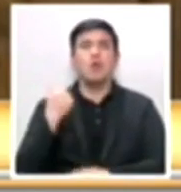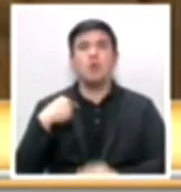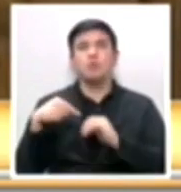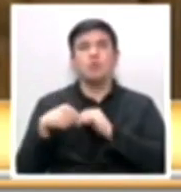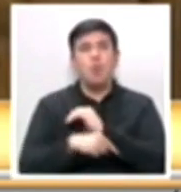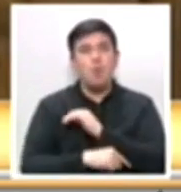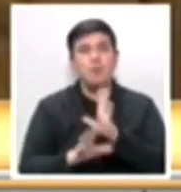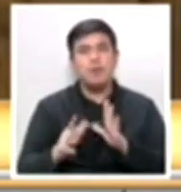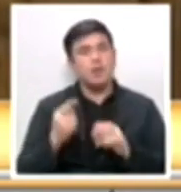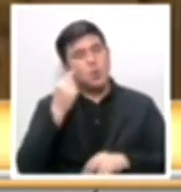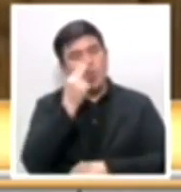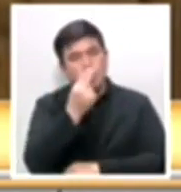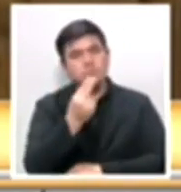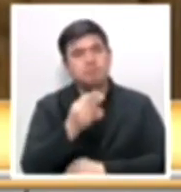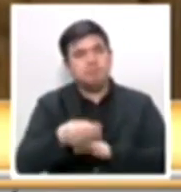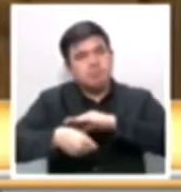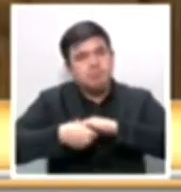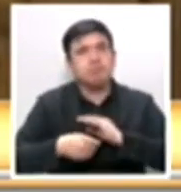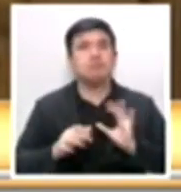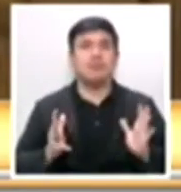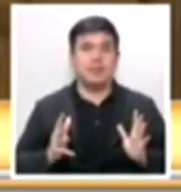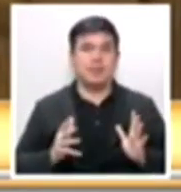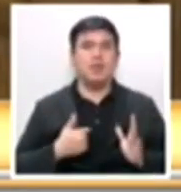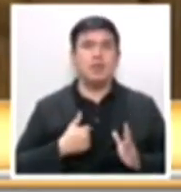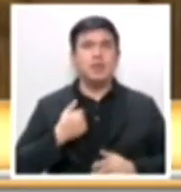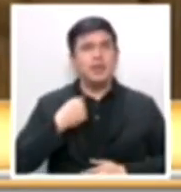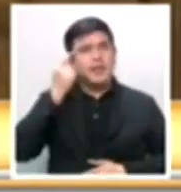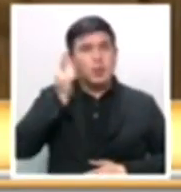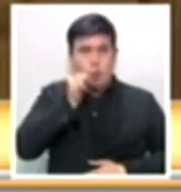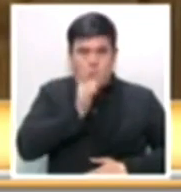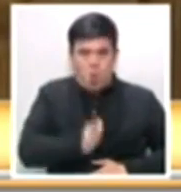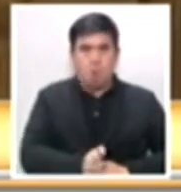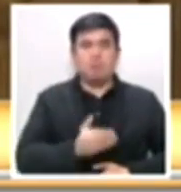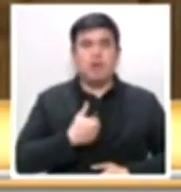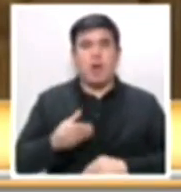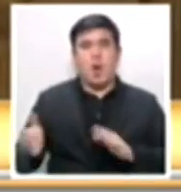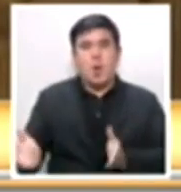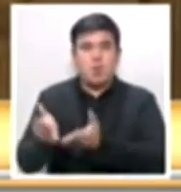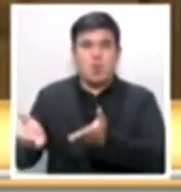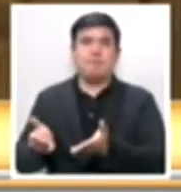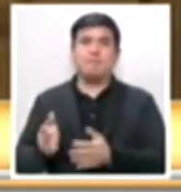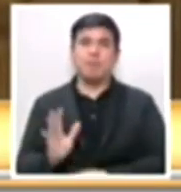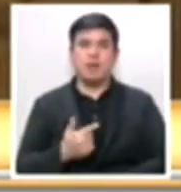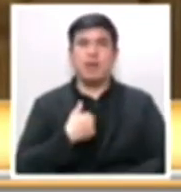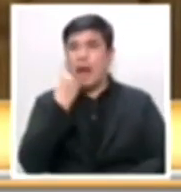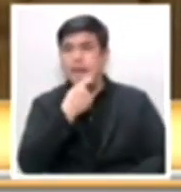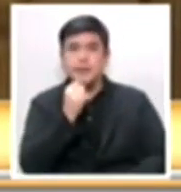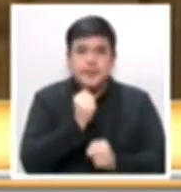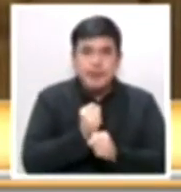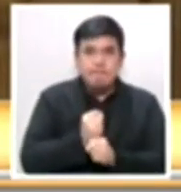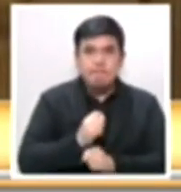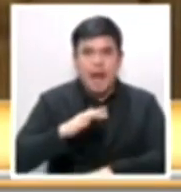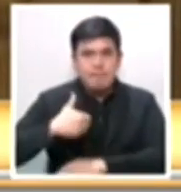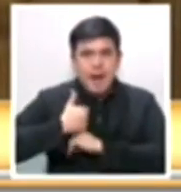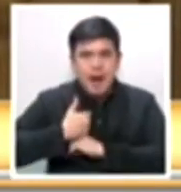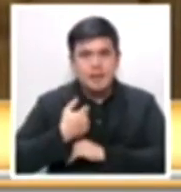องไม่ไปเอื้อผมก็ยืนยันว่าจะต้องไม่ไปเอื้อถ้าใครทำเช่นนั้นเราทั้งหมดที่มีอำนาจ